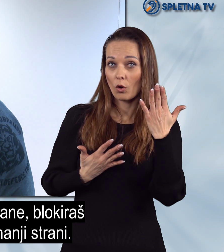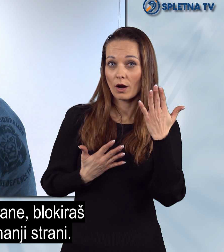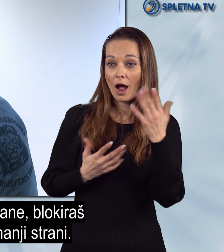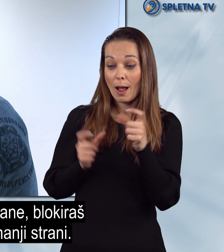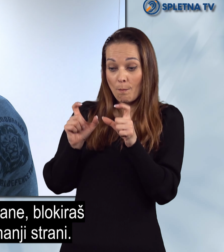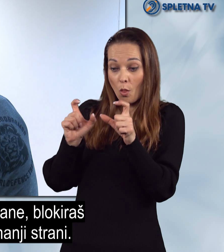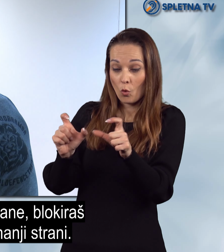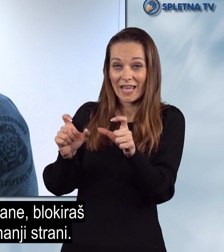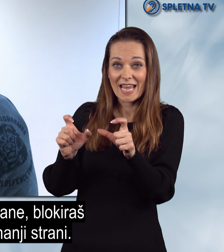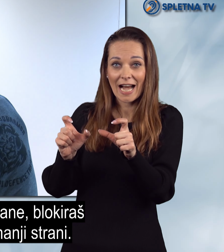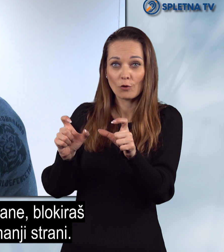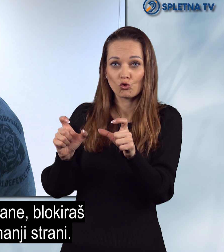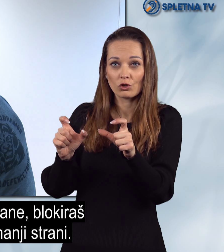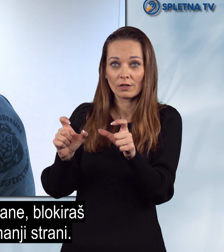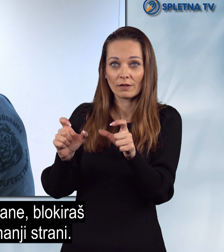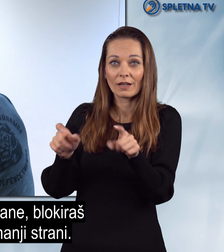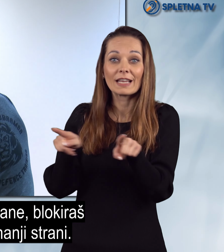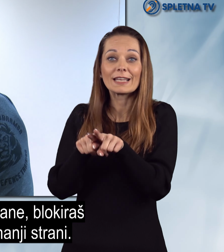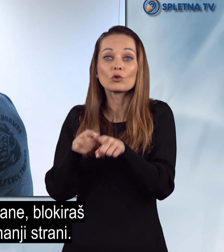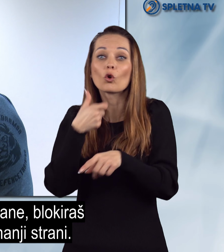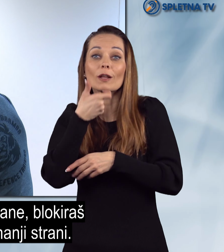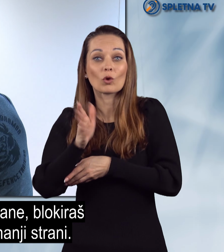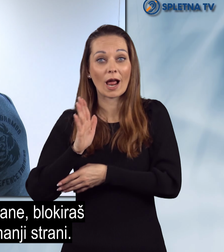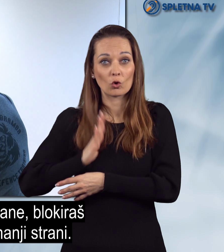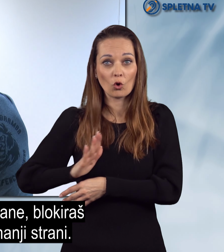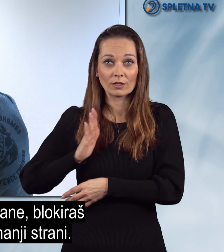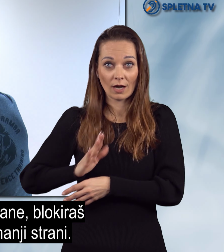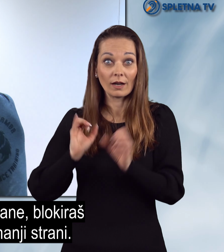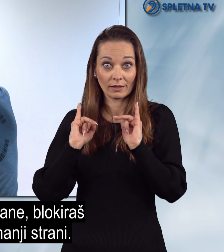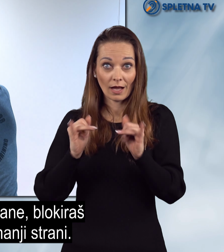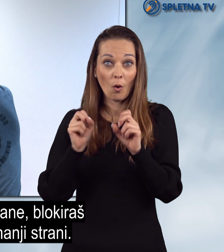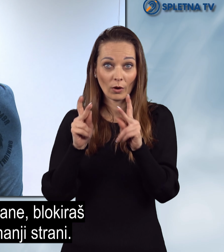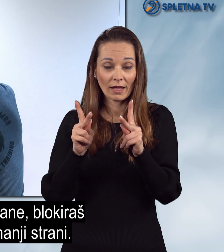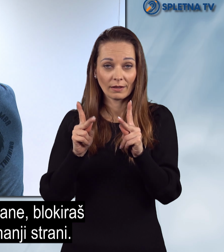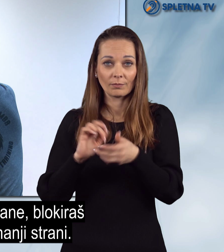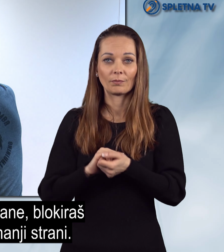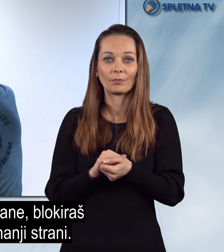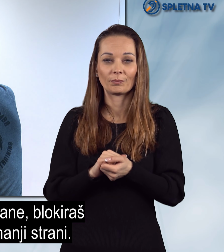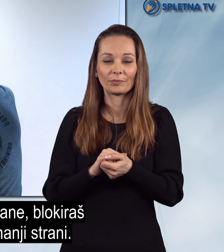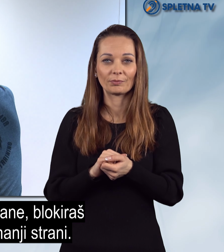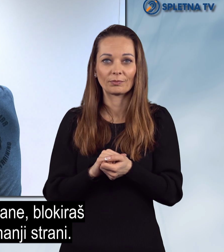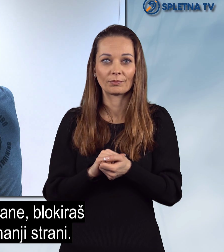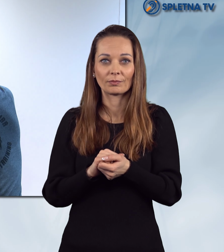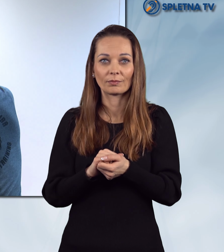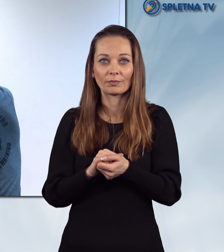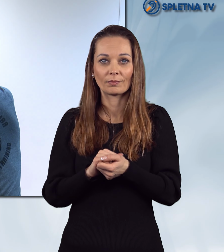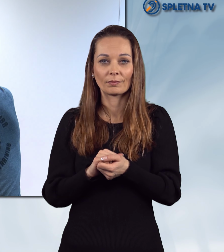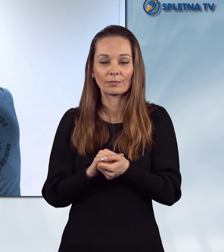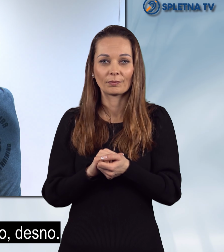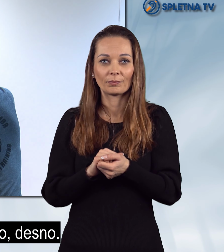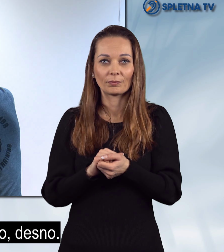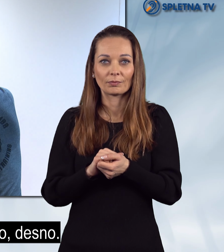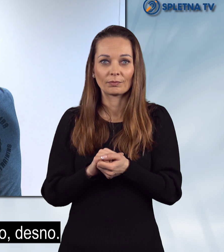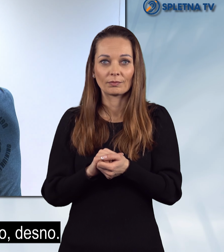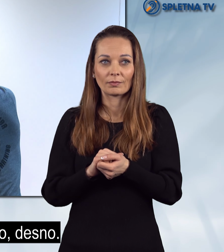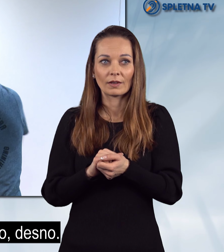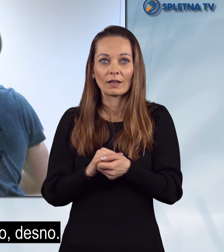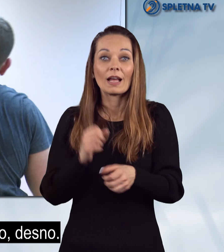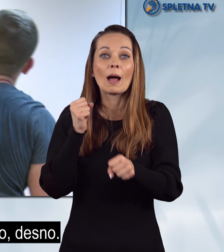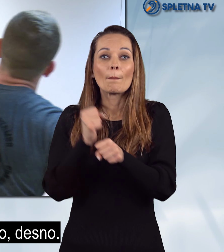gre in blokiraš isto na zunanjo stran. Ok? Se pravi, samo to